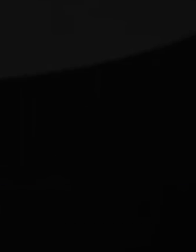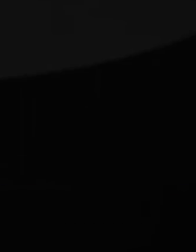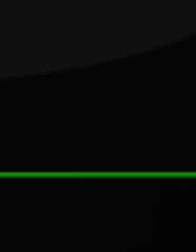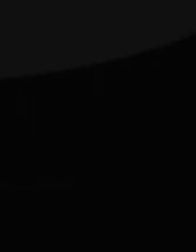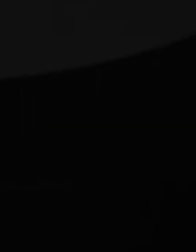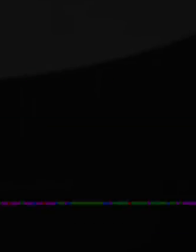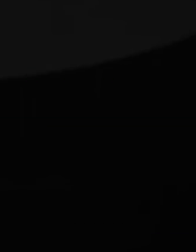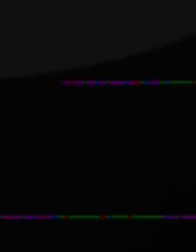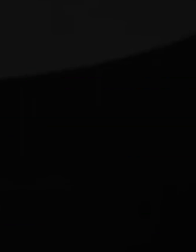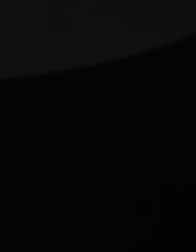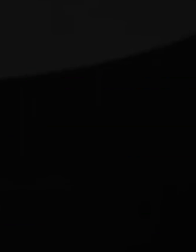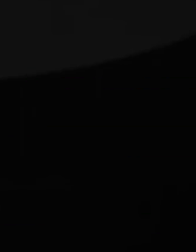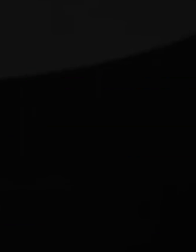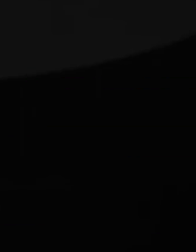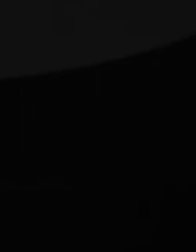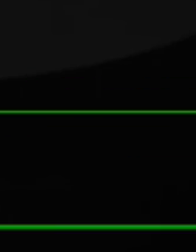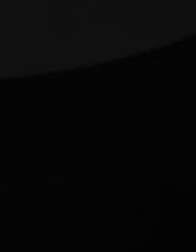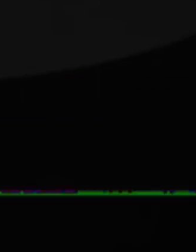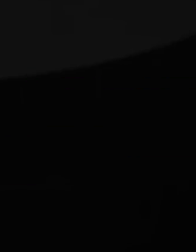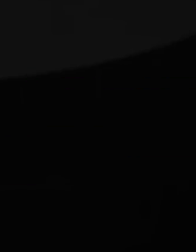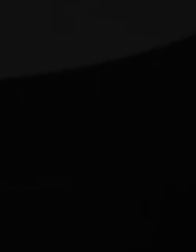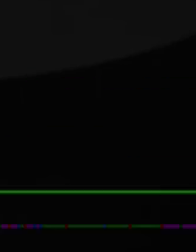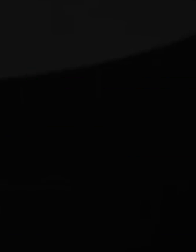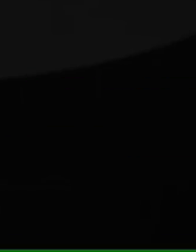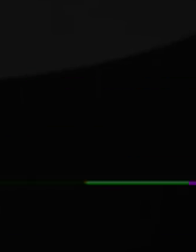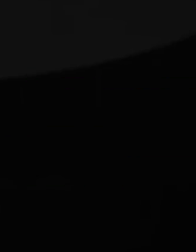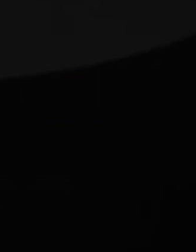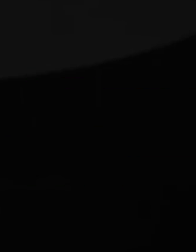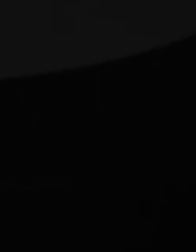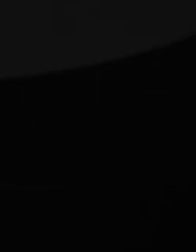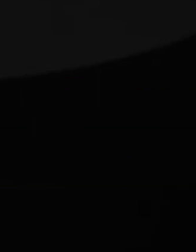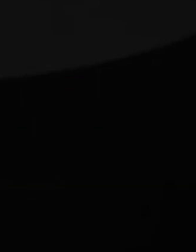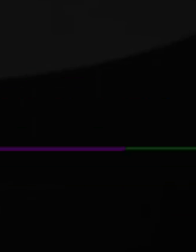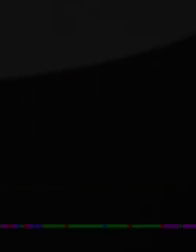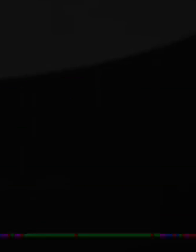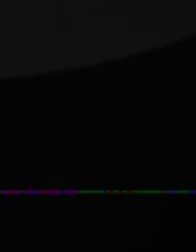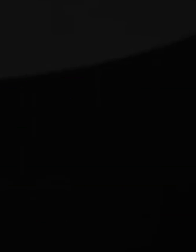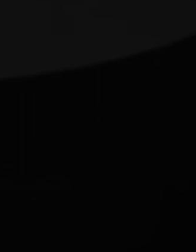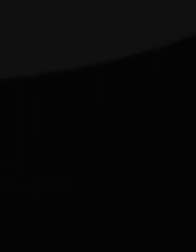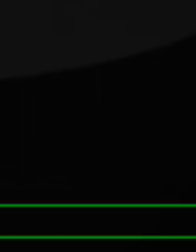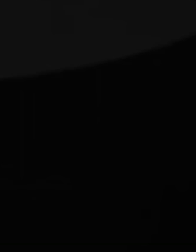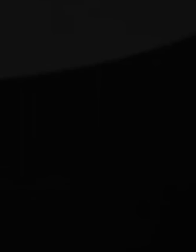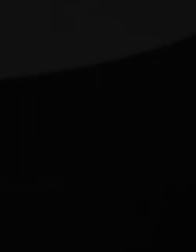Tšhupane ya theko ya dišere ka kakaretšo JSE le yona e theogile.